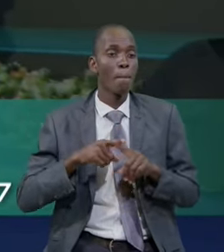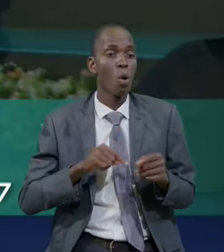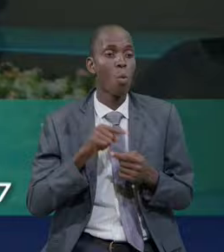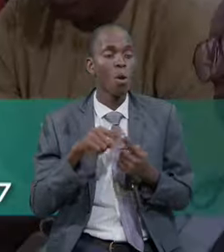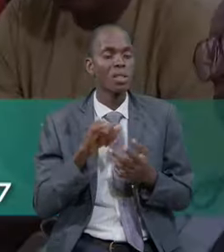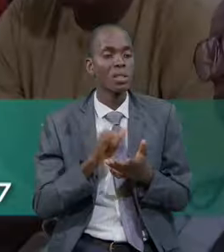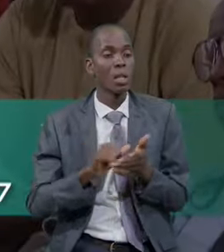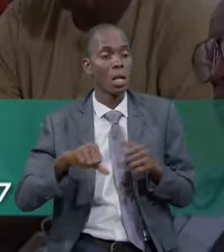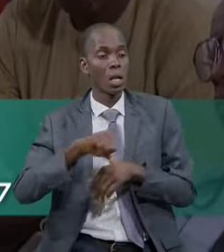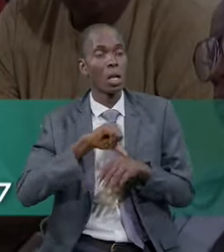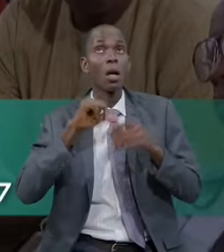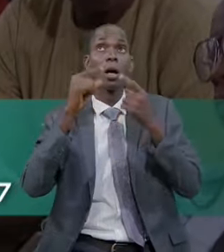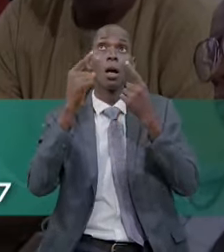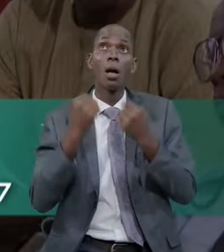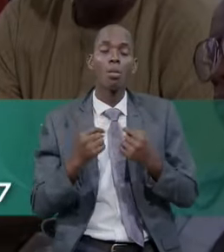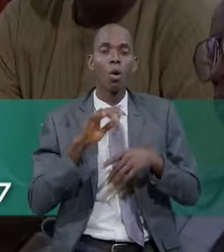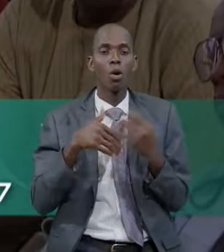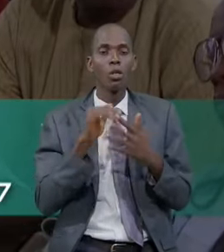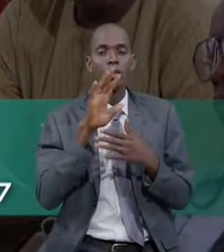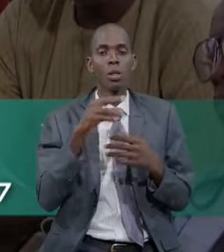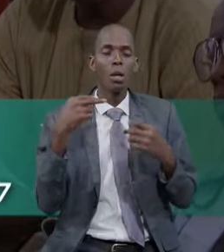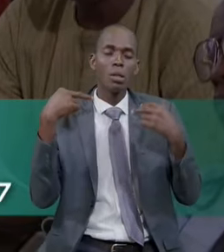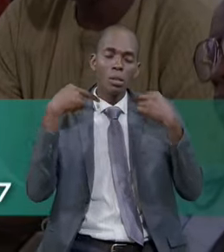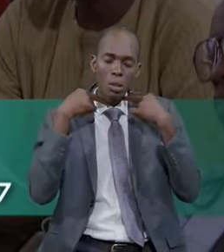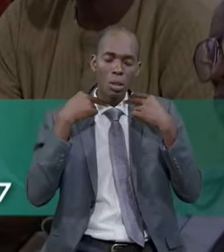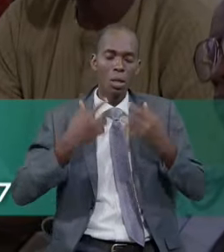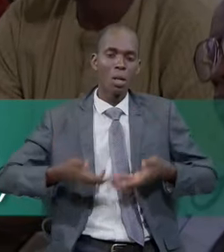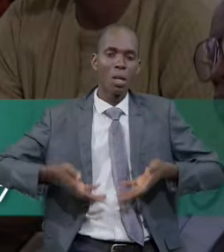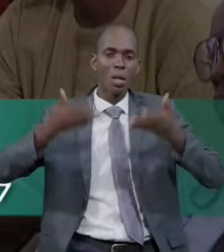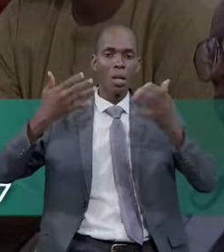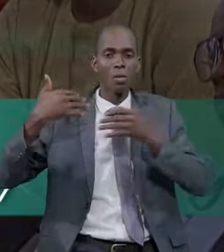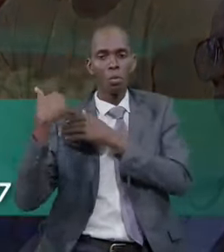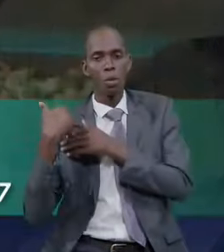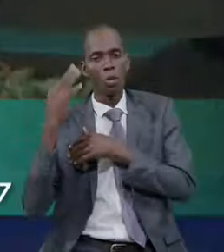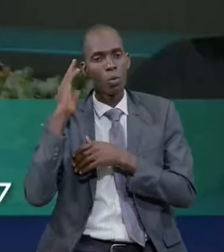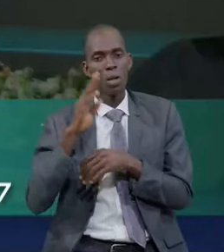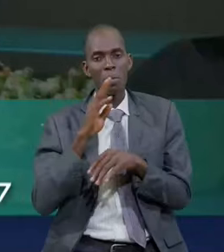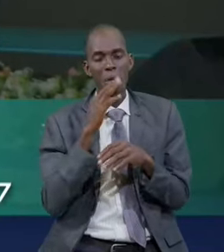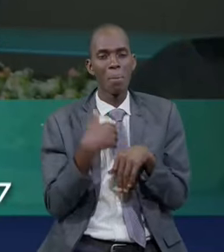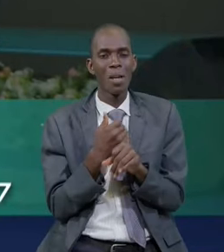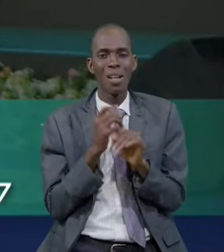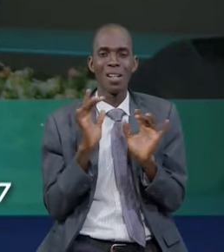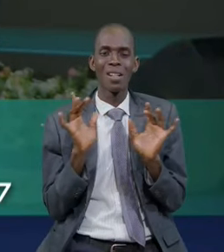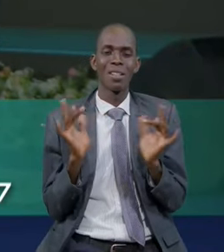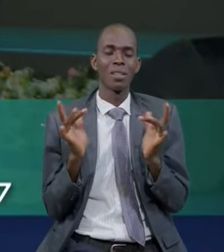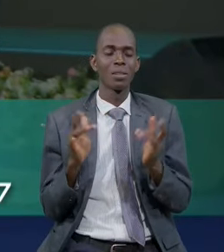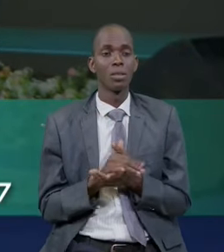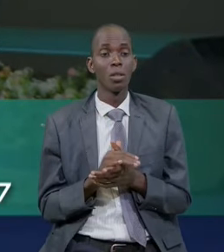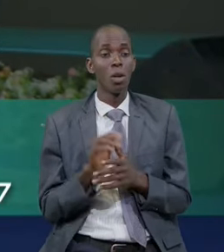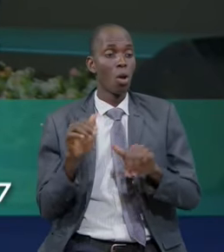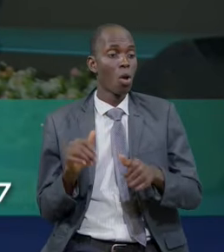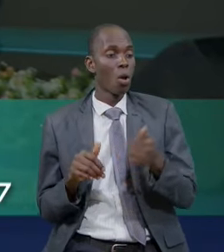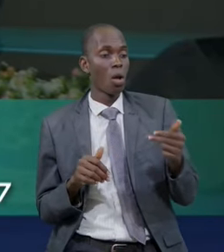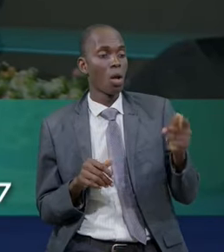fardeaux seront ôtés. D'autres ont des fardeaux de condamnation, des